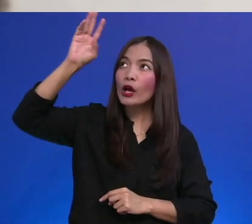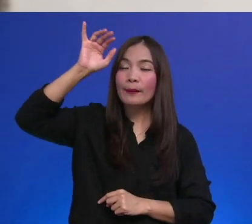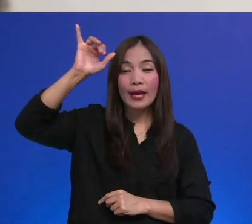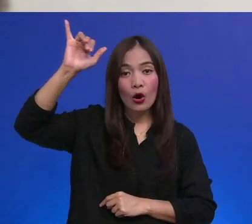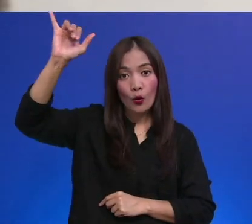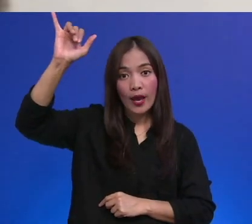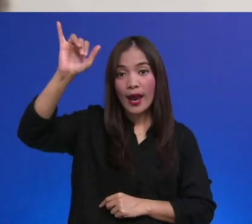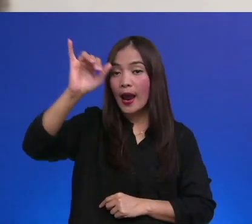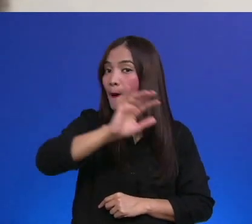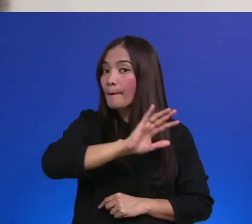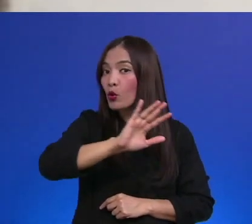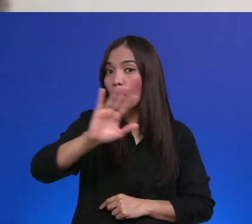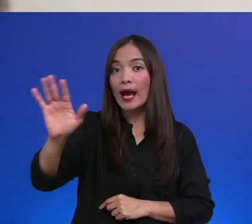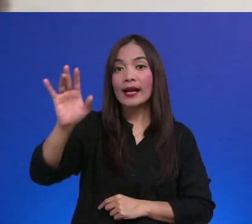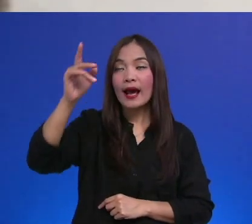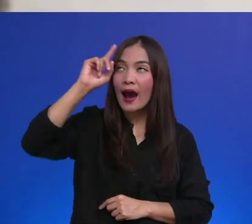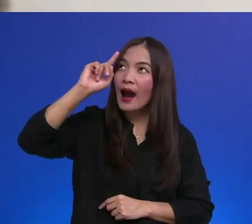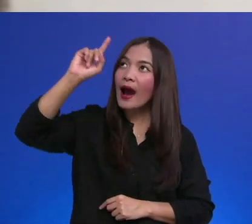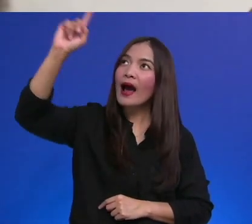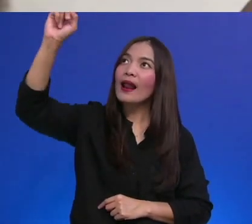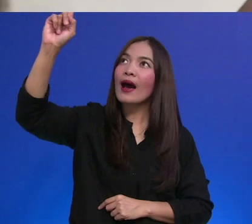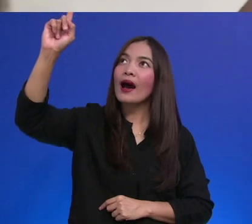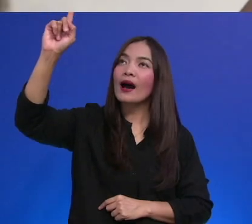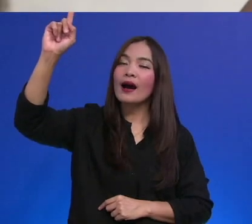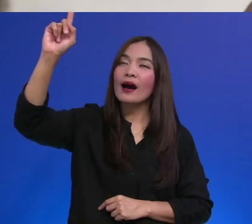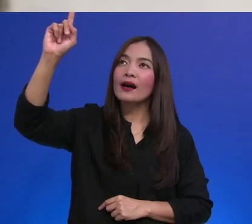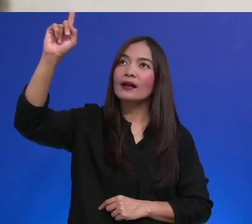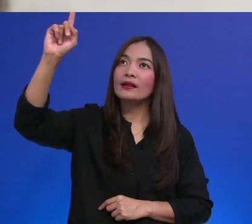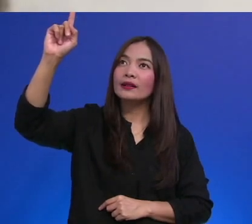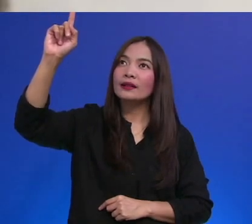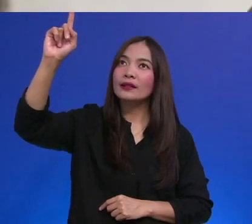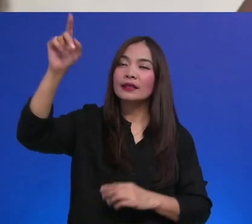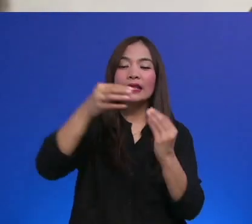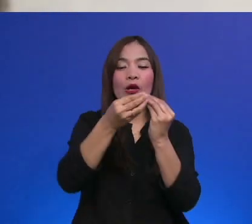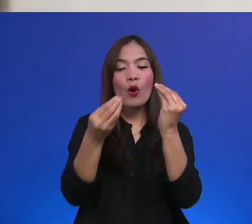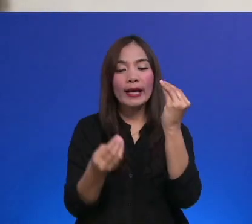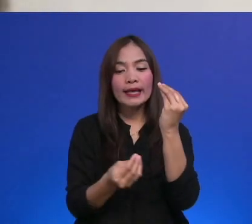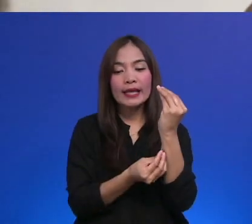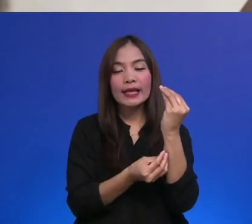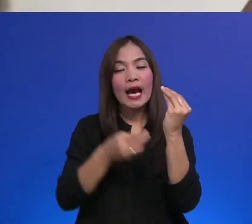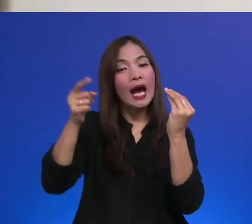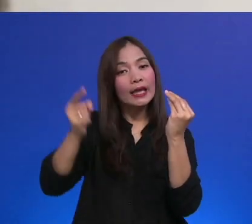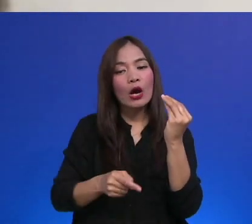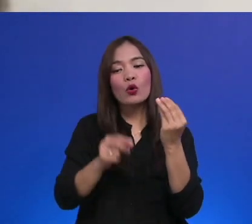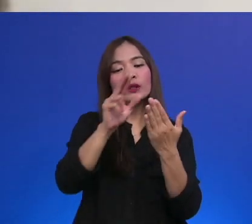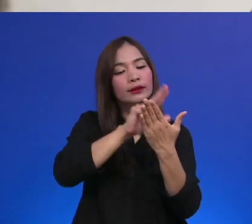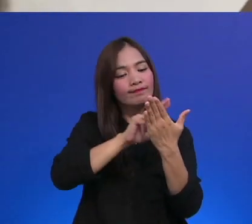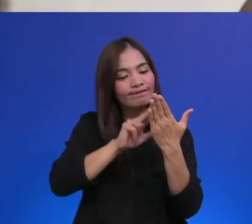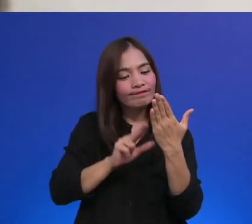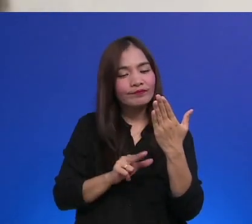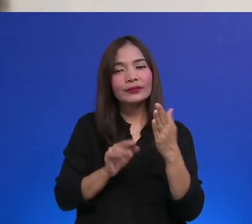bukan Allah yang dapat diwakili digambarkan dilupakan